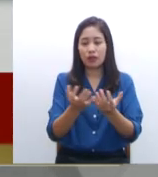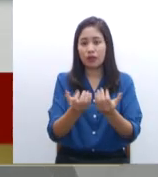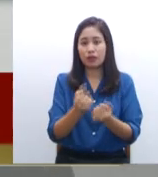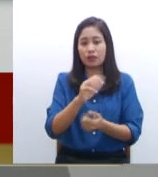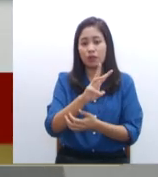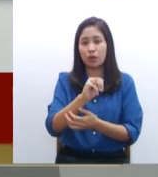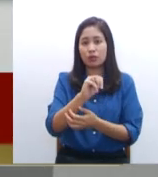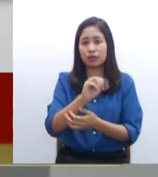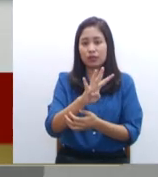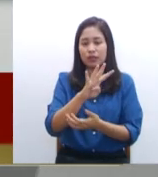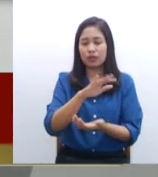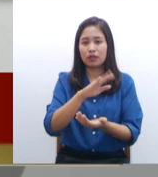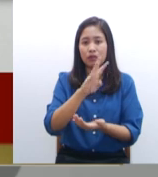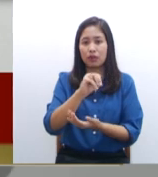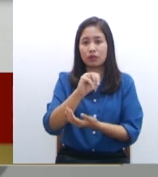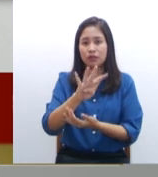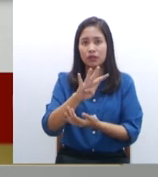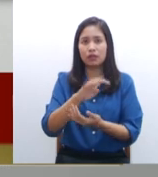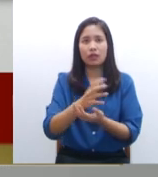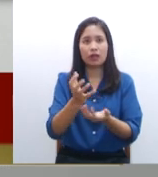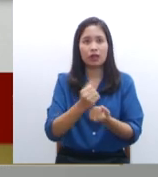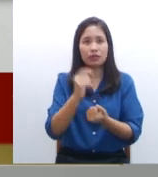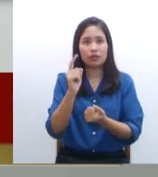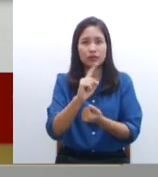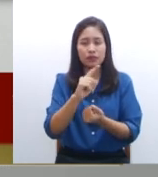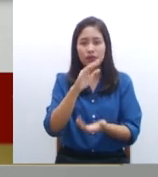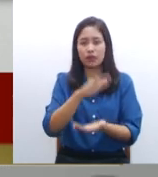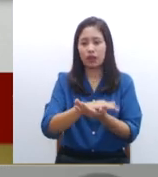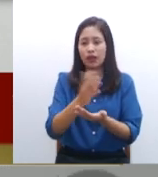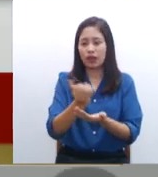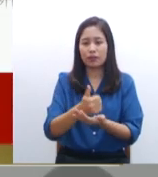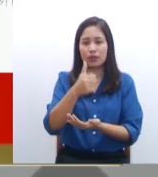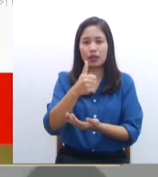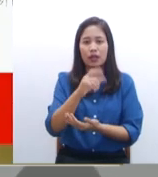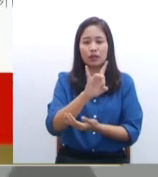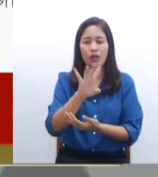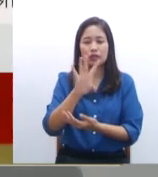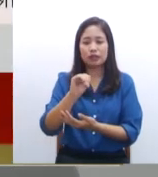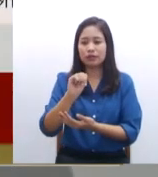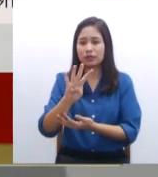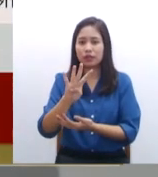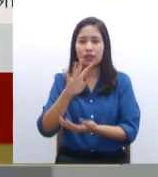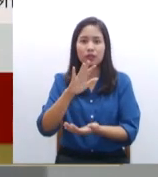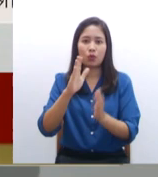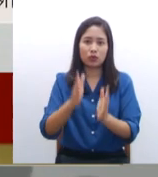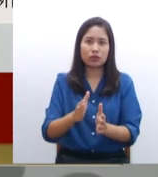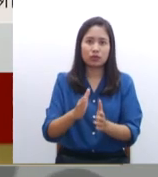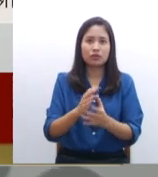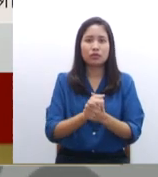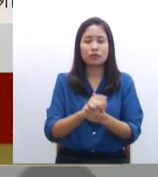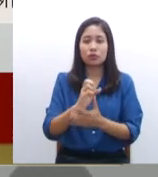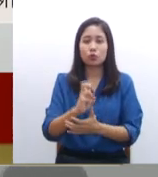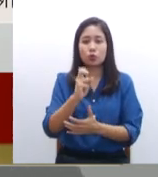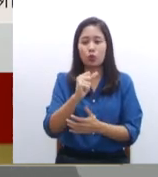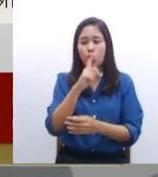าปีที่4แต่ละแห่งจะรับนักเรียนจำนวน144คนต่อโรงเรียนกำหนดการสอบรอบที่1